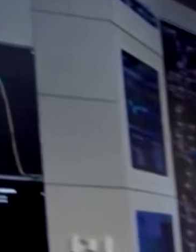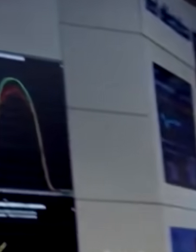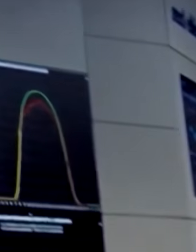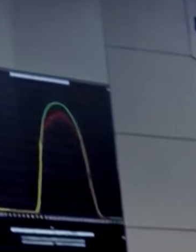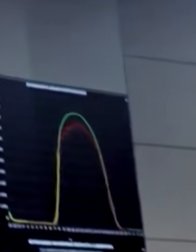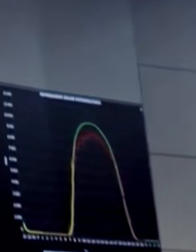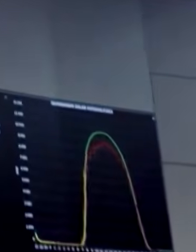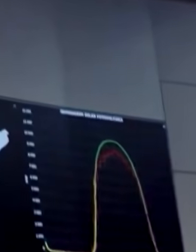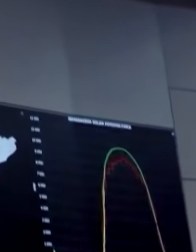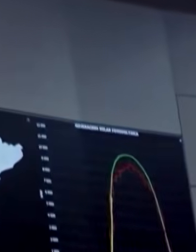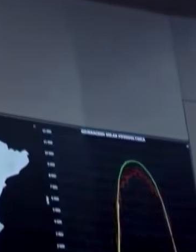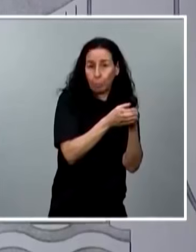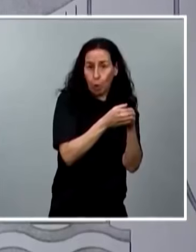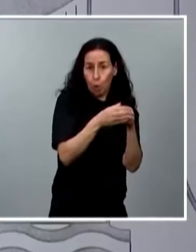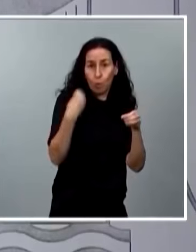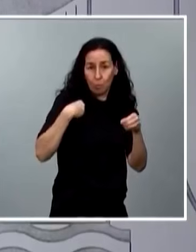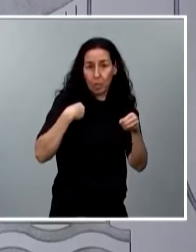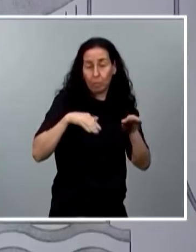না।